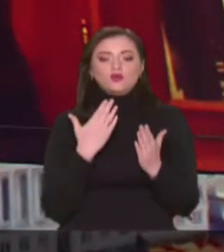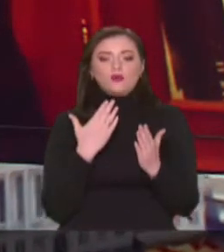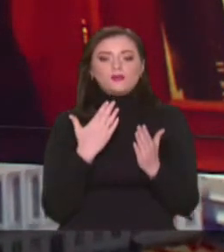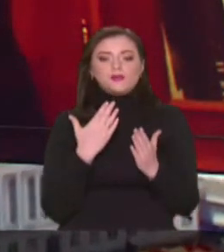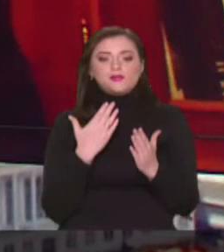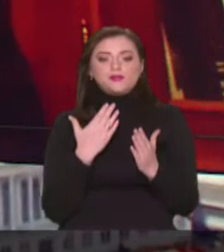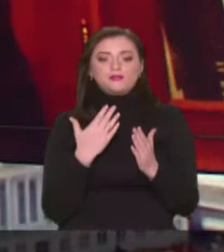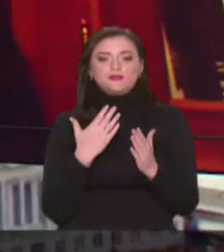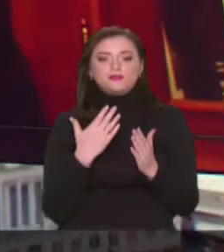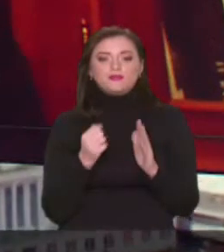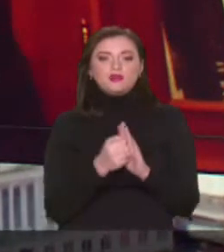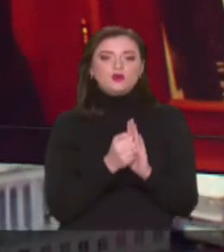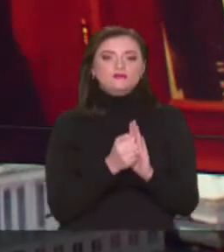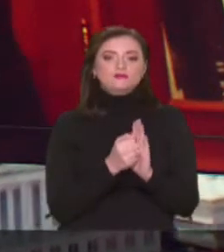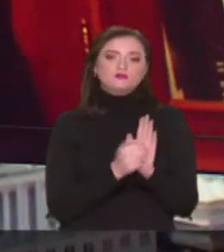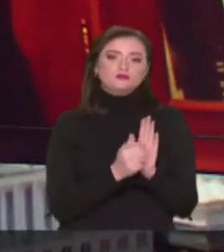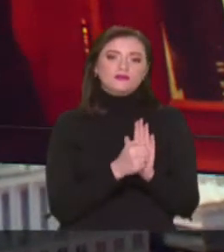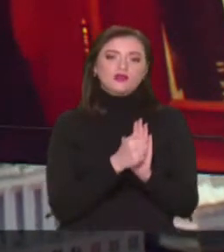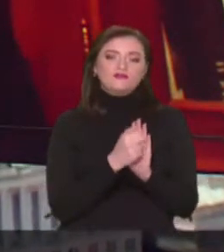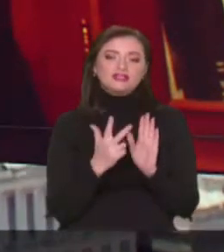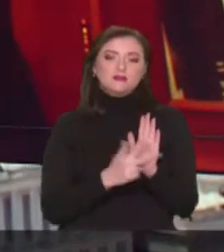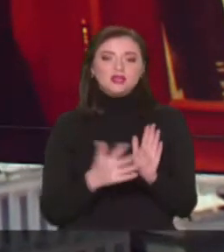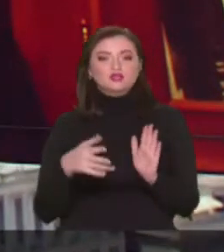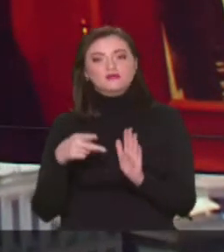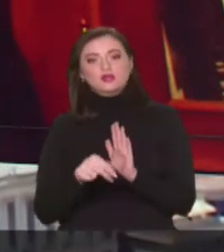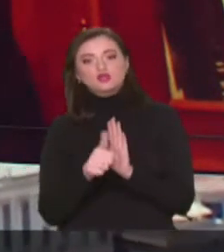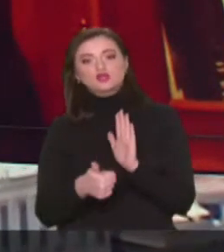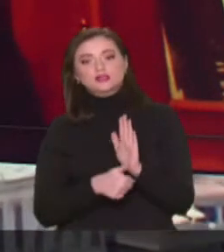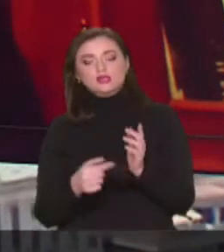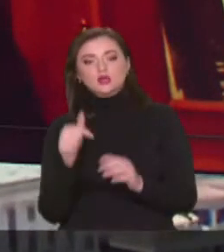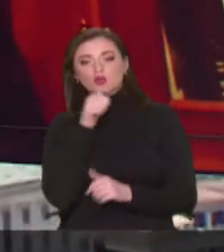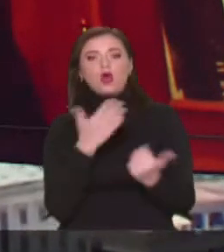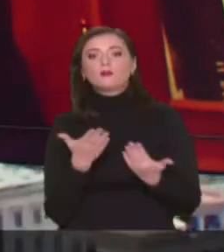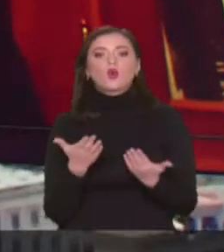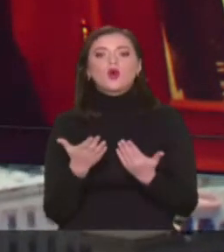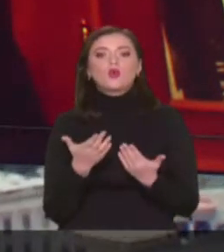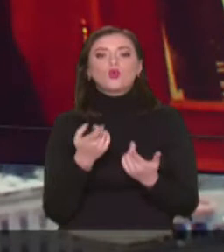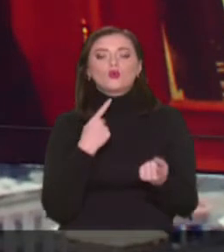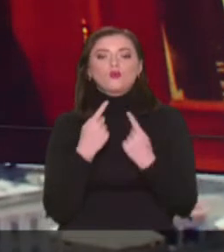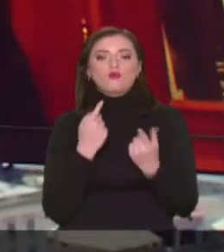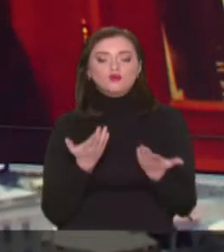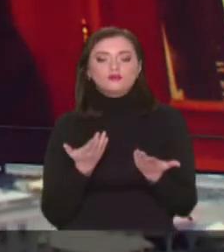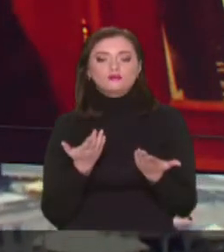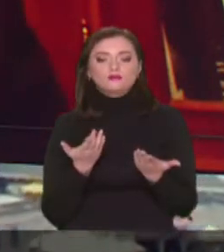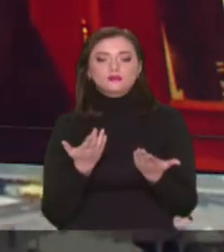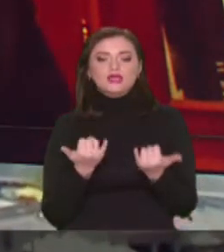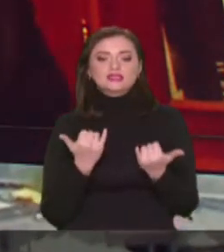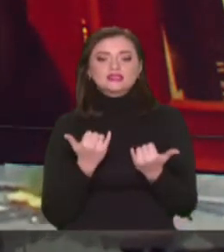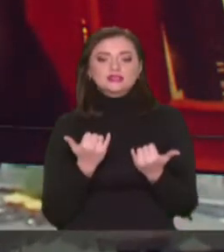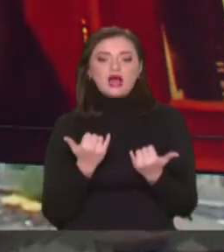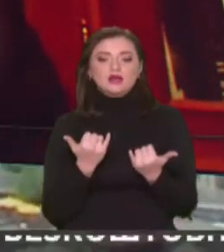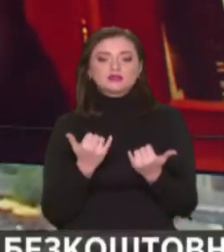норма 2018 чи 2016 року, про яку зараз йде мова про позов? Бо зараз йде мова про